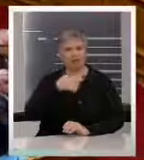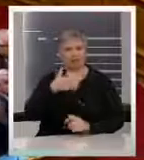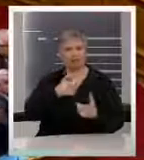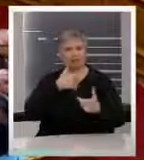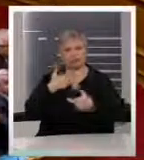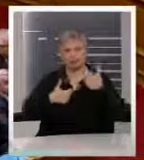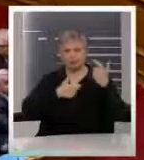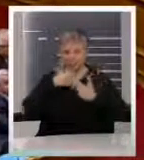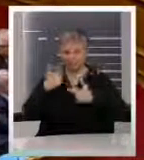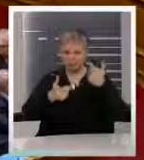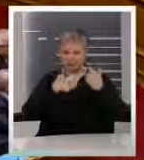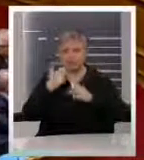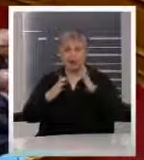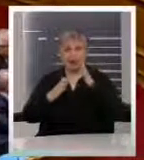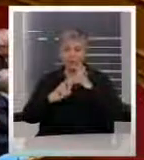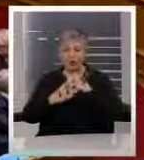Μα δεν είναι δυνατόν.